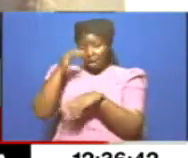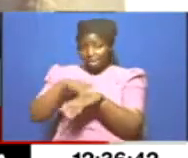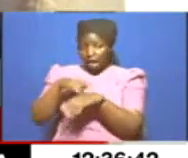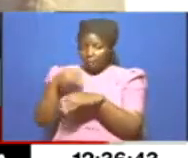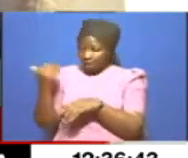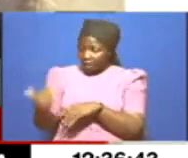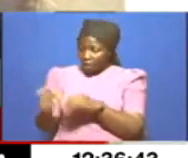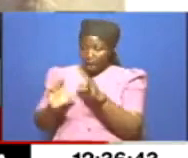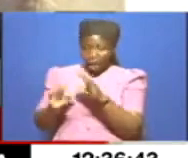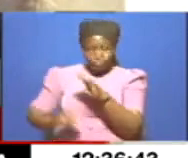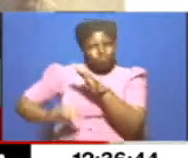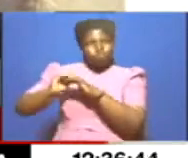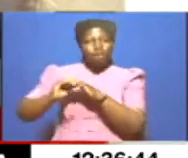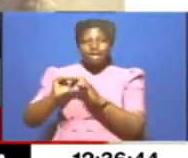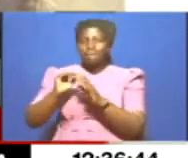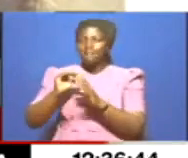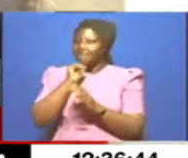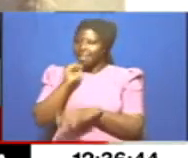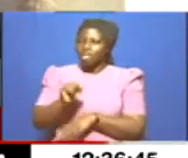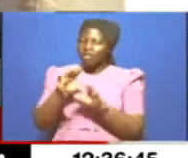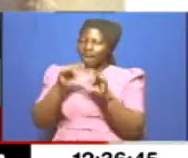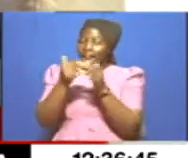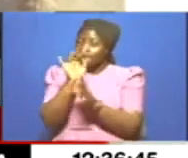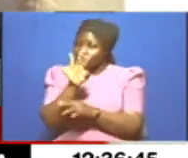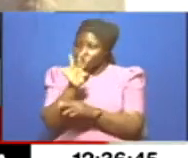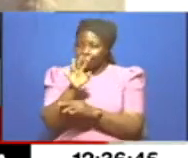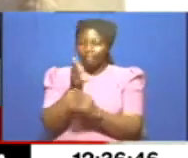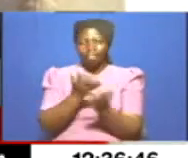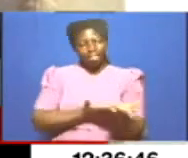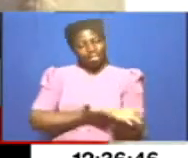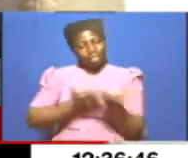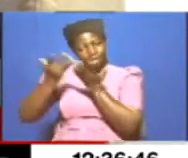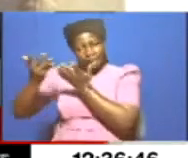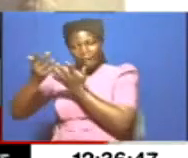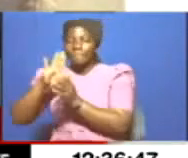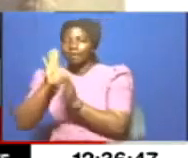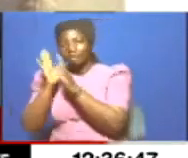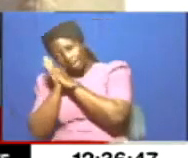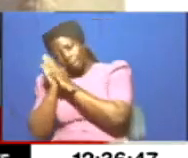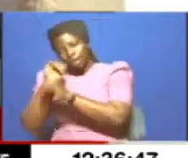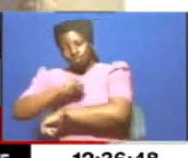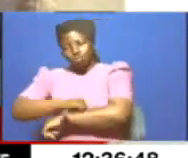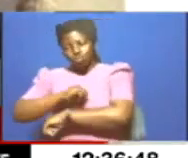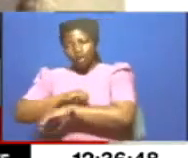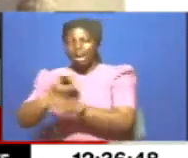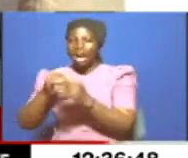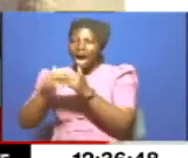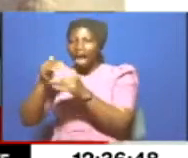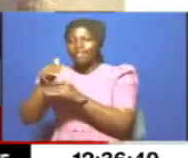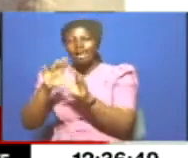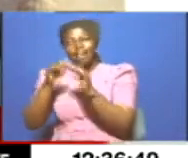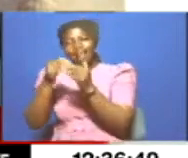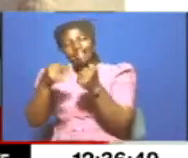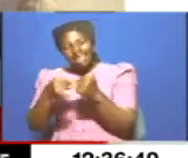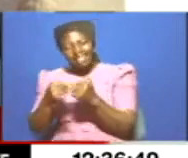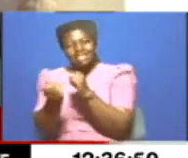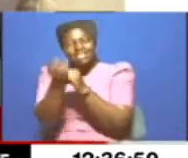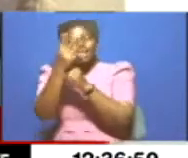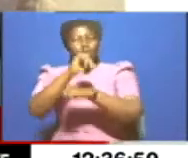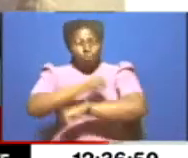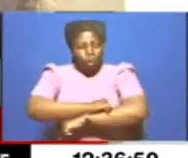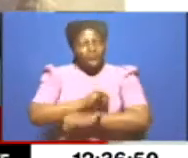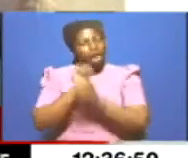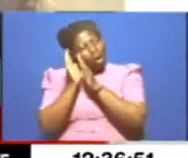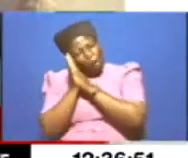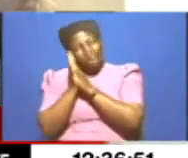huyo boarding school, akitoka standard 8 ni huyo secondary boarding school, ni huyo university. Hatuna